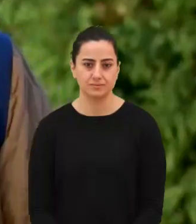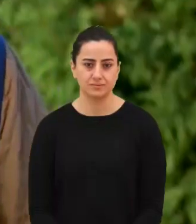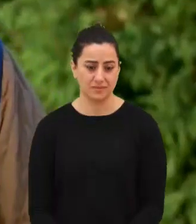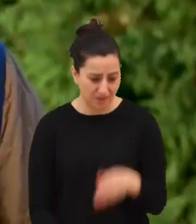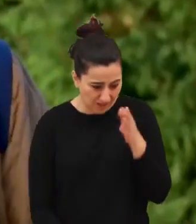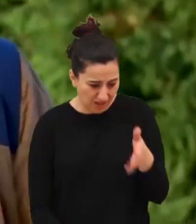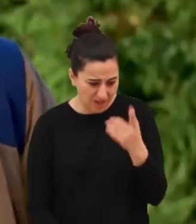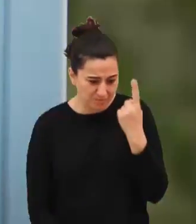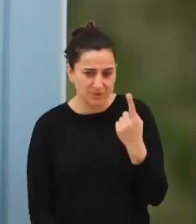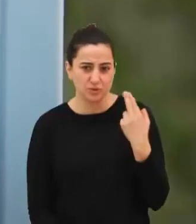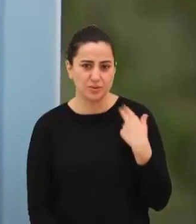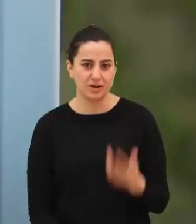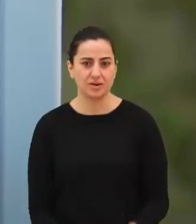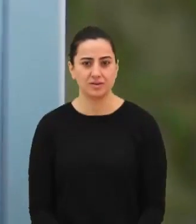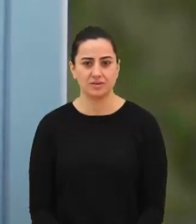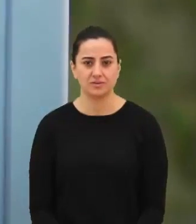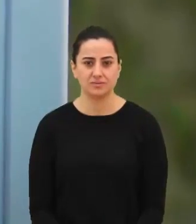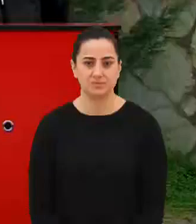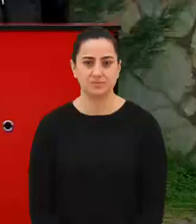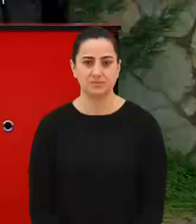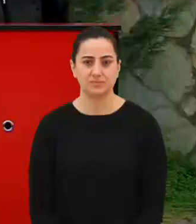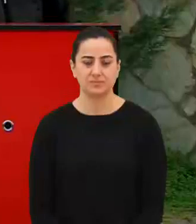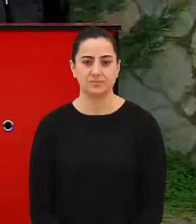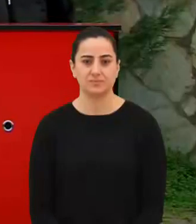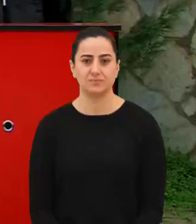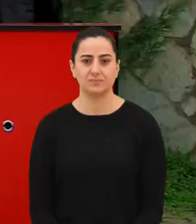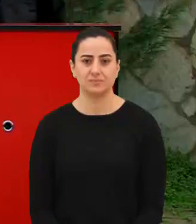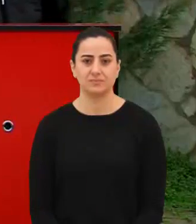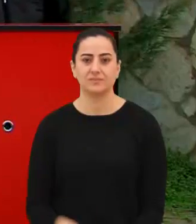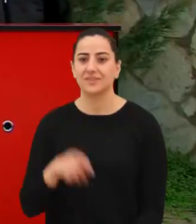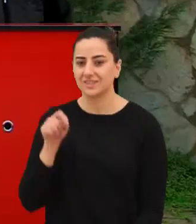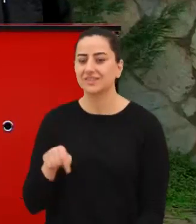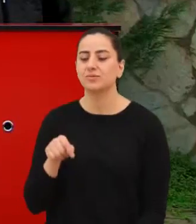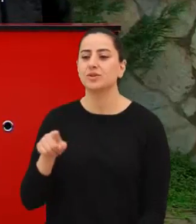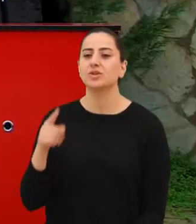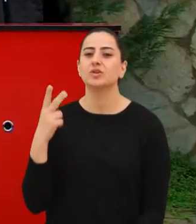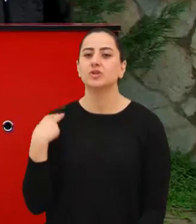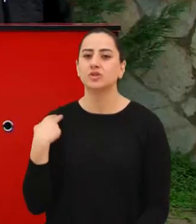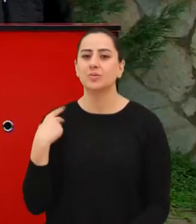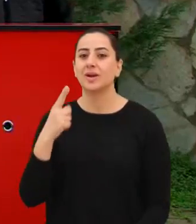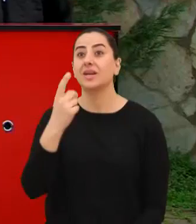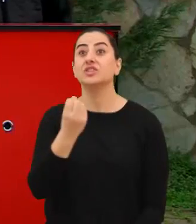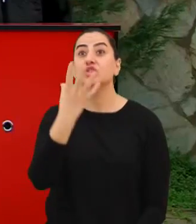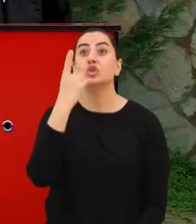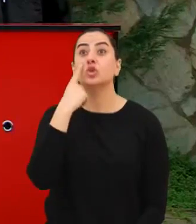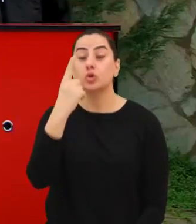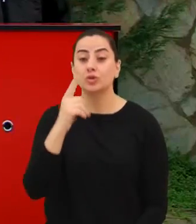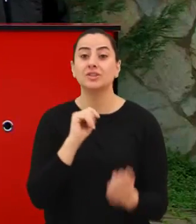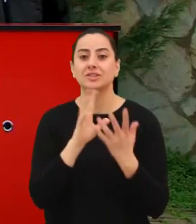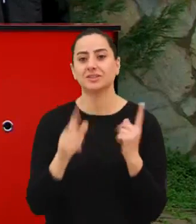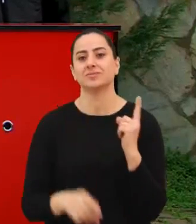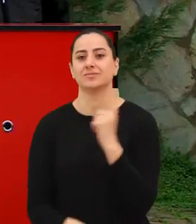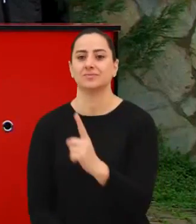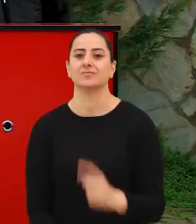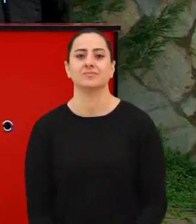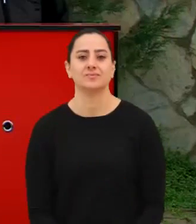Aha. Numara verdi. Aldım. Şimdi numaranız burada yanacak. Sıranız geldiği zaman